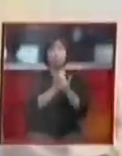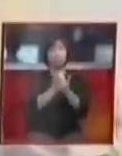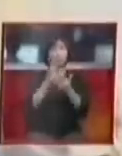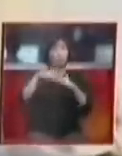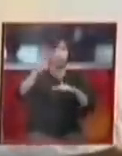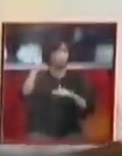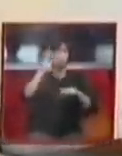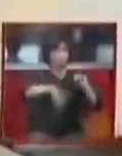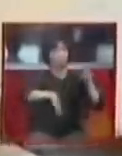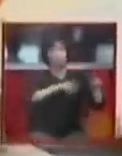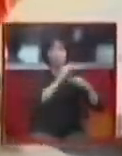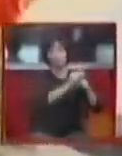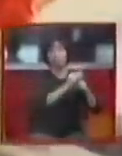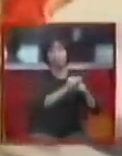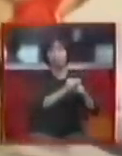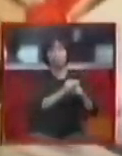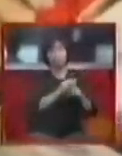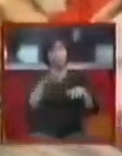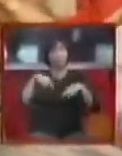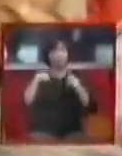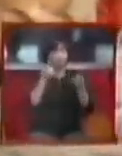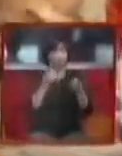pagkasanggol,